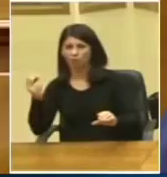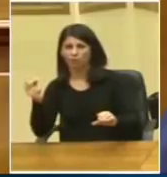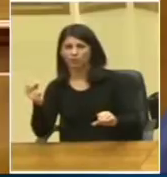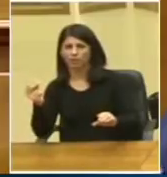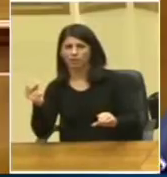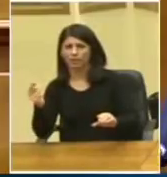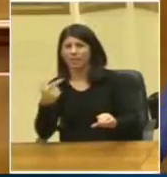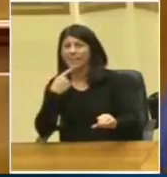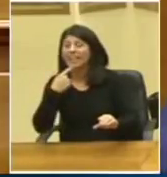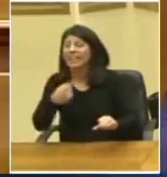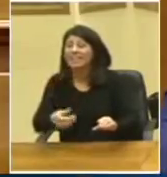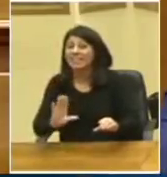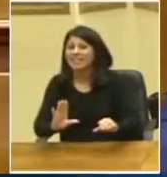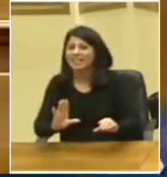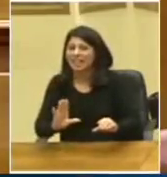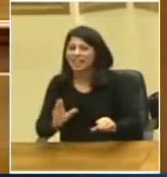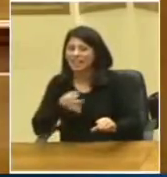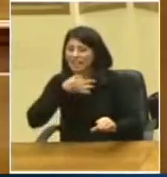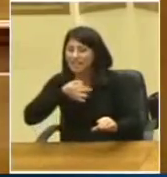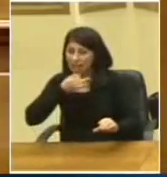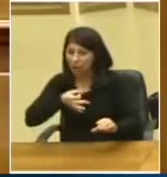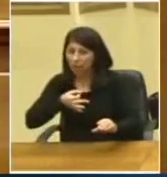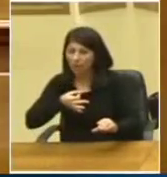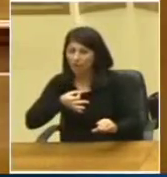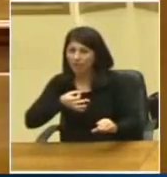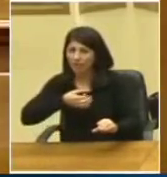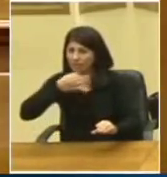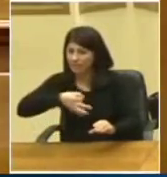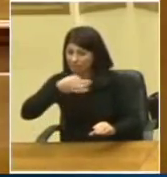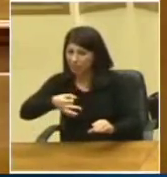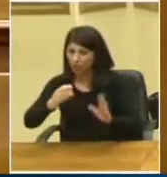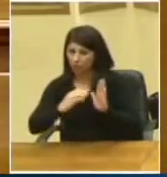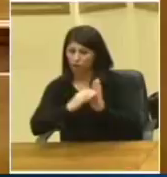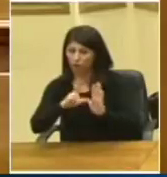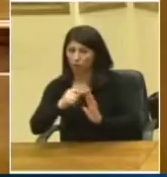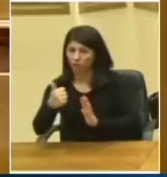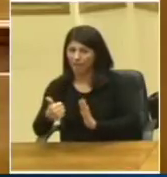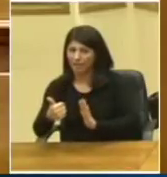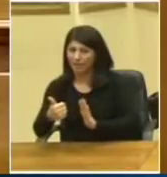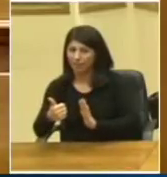Και τι λέει η εισαγωγή της ερμηνευτικής δήλωσης στο άρθρο 86.